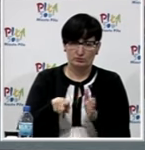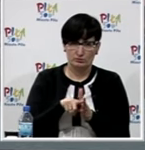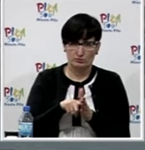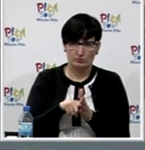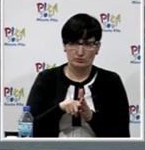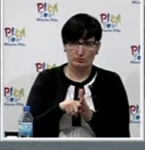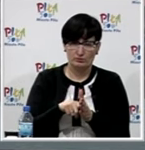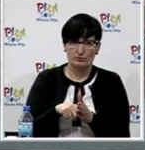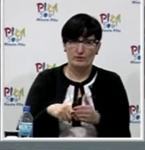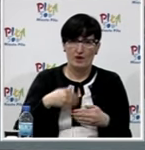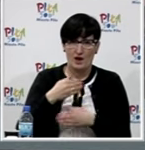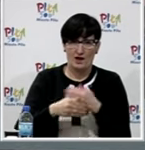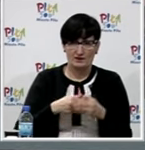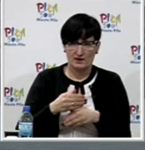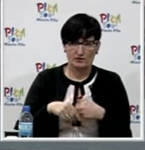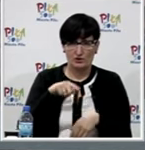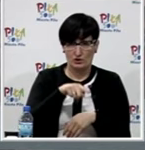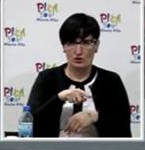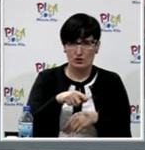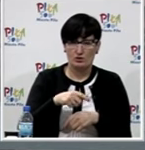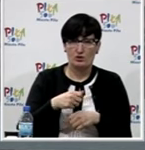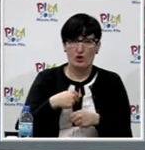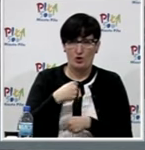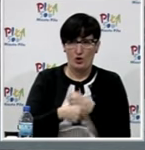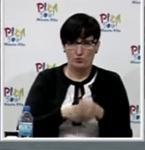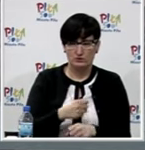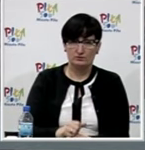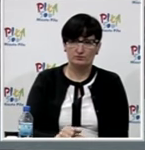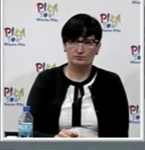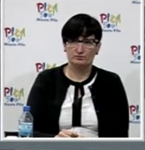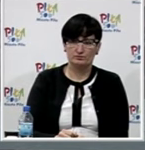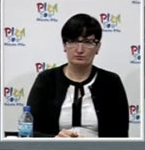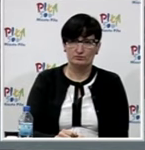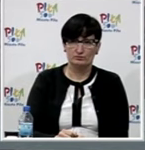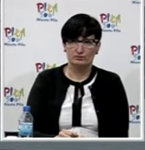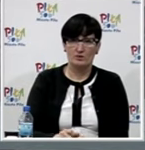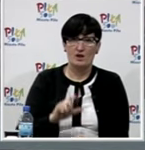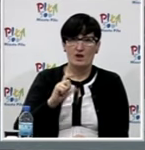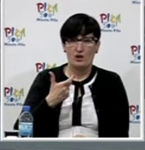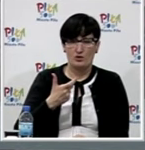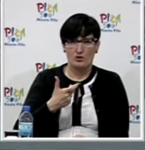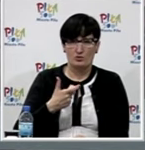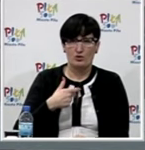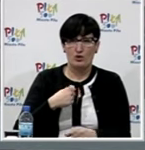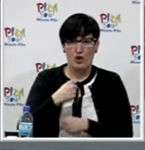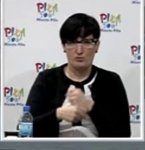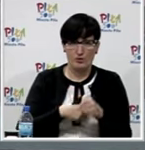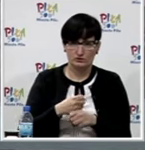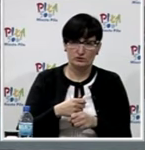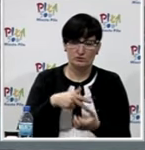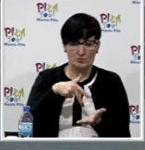realizację tych robót jako roboty umożliwiające zarówno pieszym, jak i